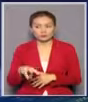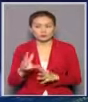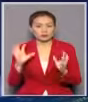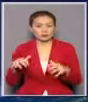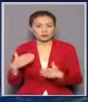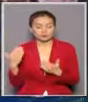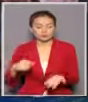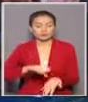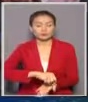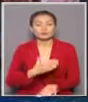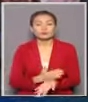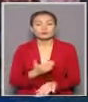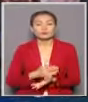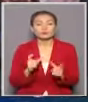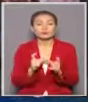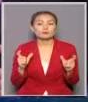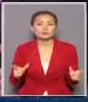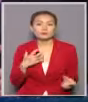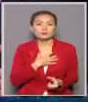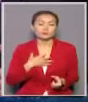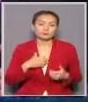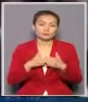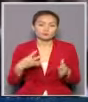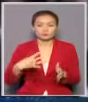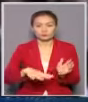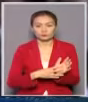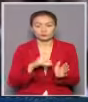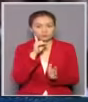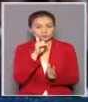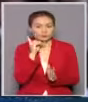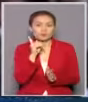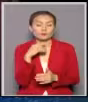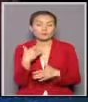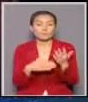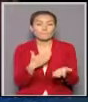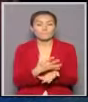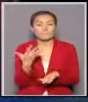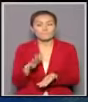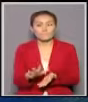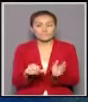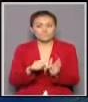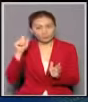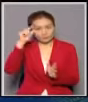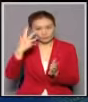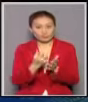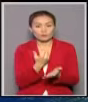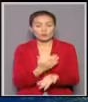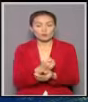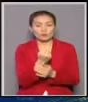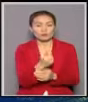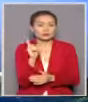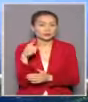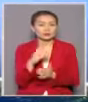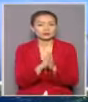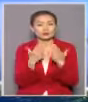Нариман Таушев қатысты. Білім ордасынан маңызды жолға 49 жас қадам басса, соның 5-еуі алтын белгіге, 11-і